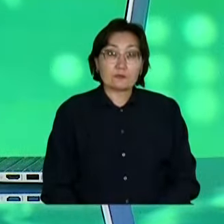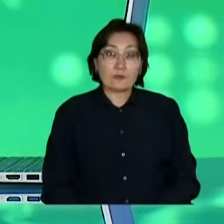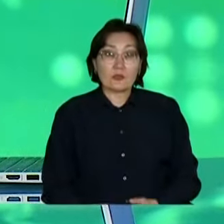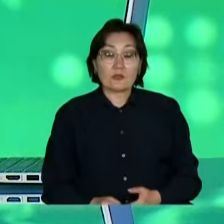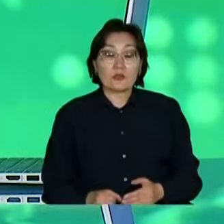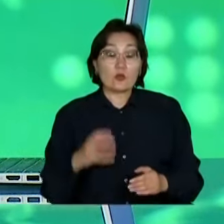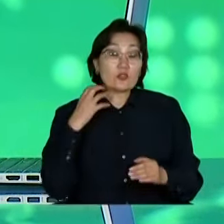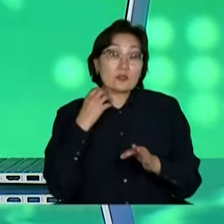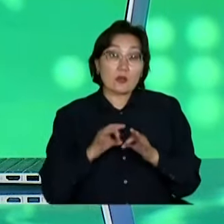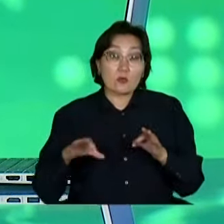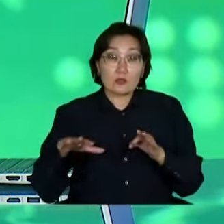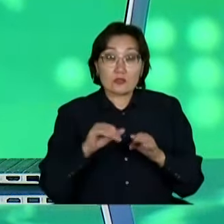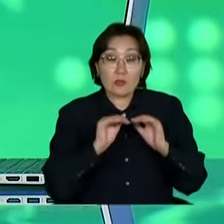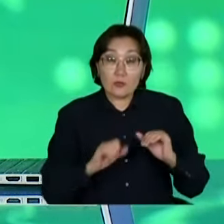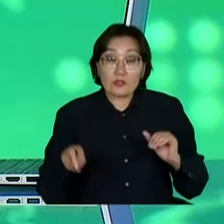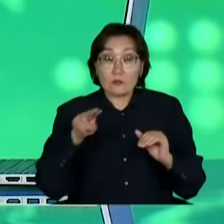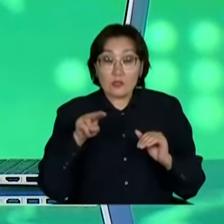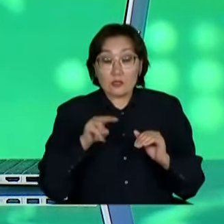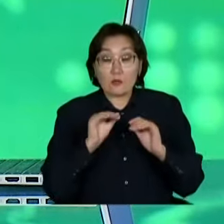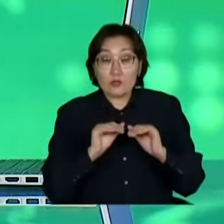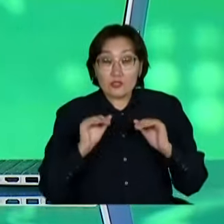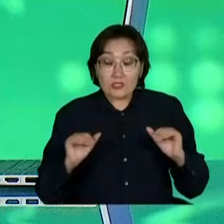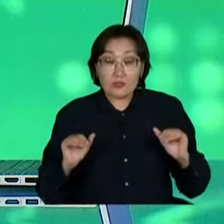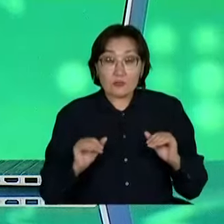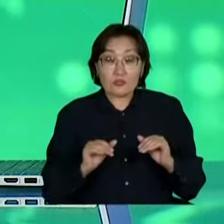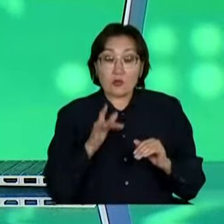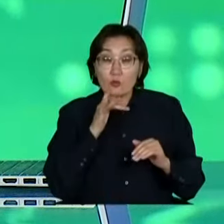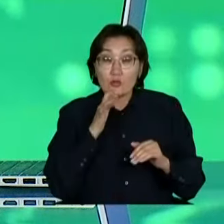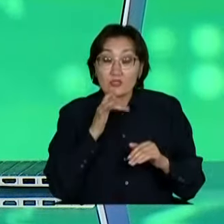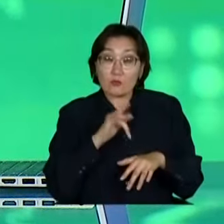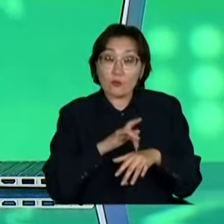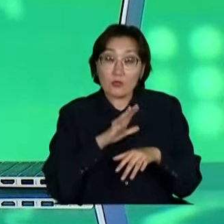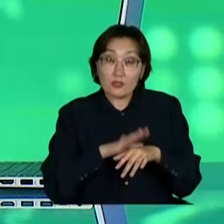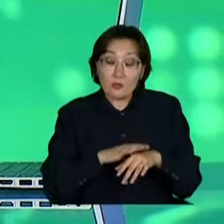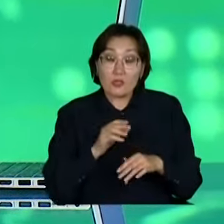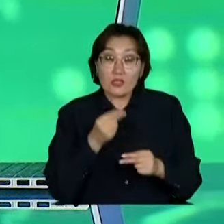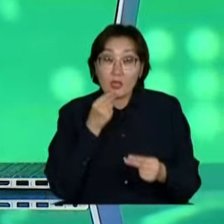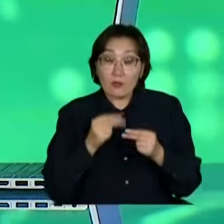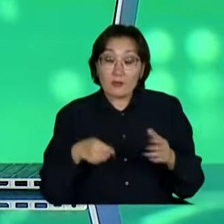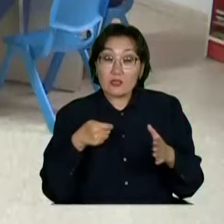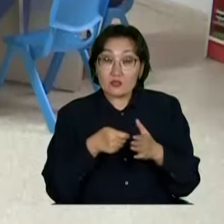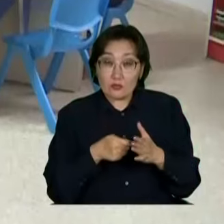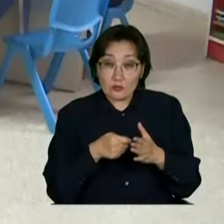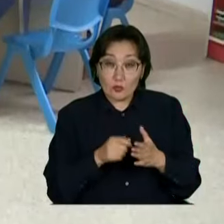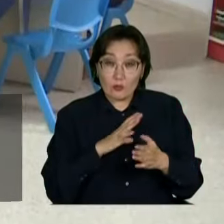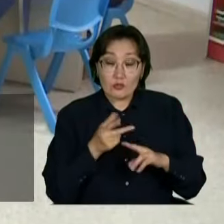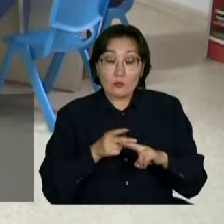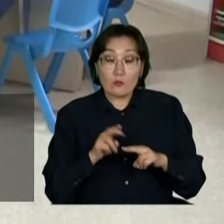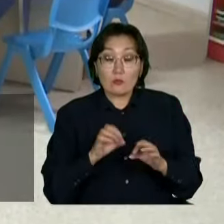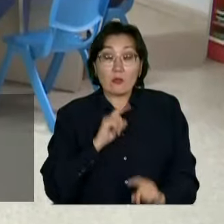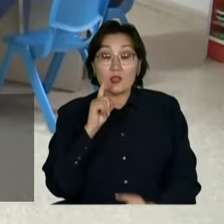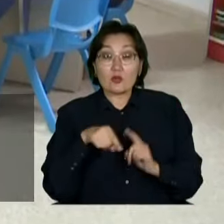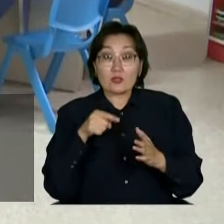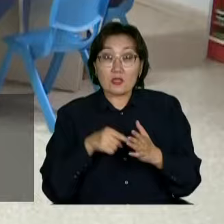Ал Қызылорда облысындағы балабақшаларда балаларға жарамдылық мерзімі өткен тағамдар беріліп келген. Сорақсы сол Байқоңыр